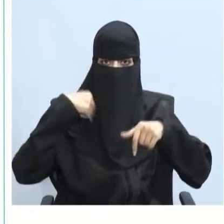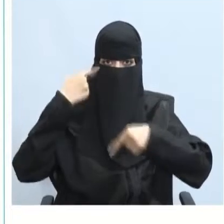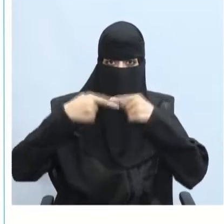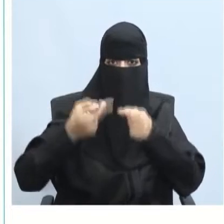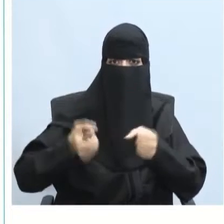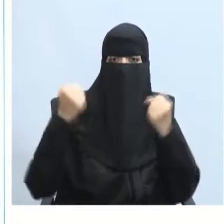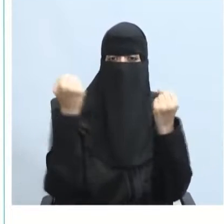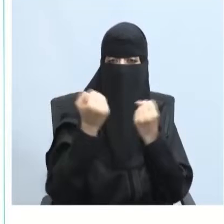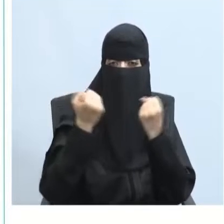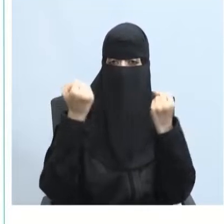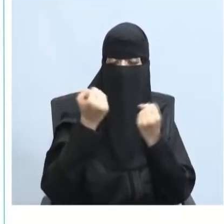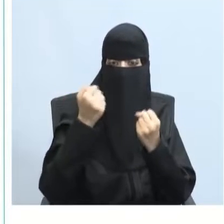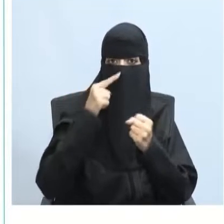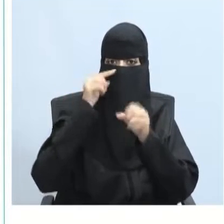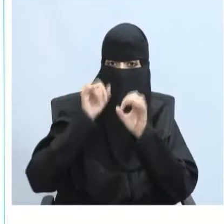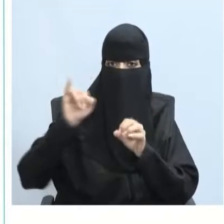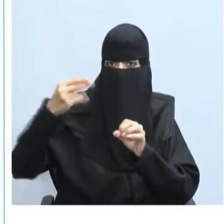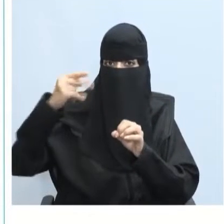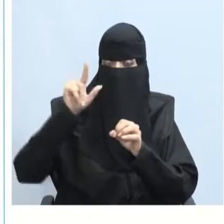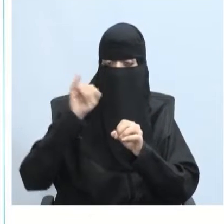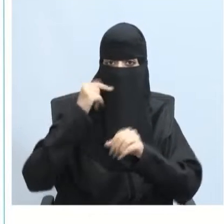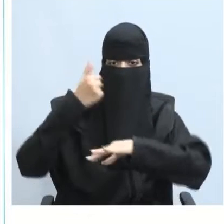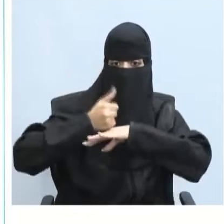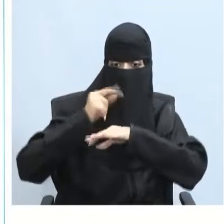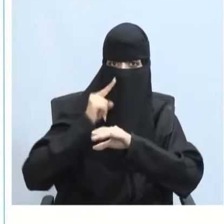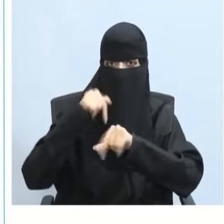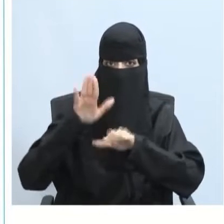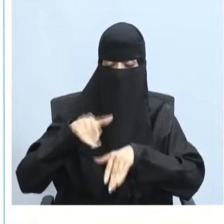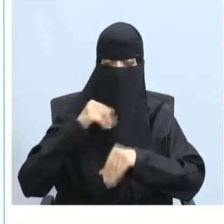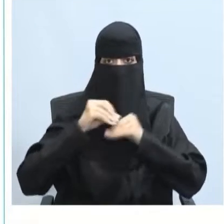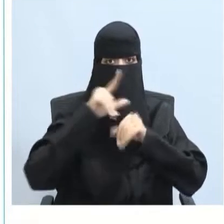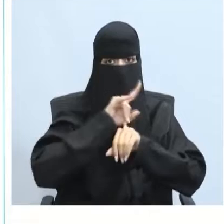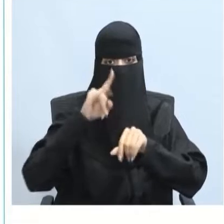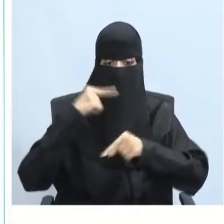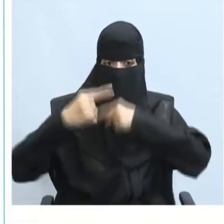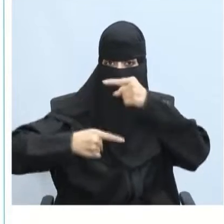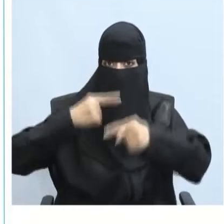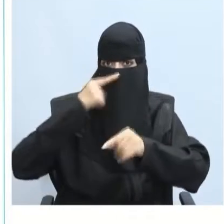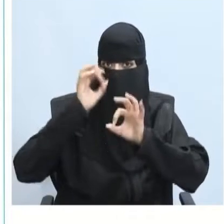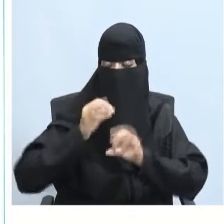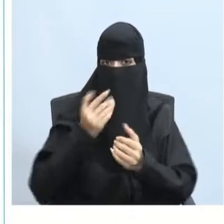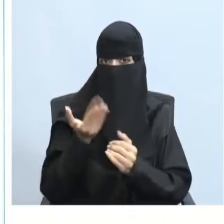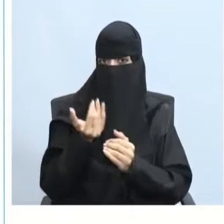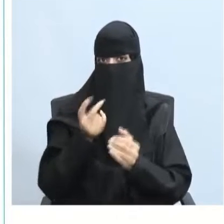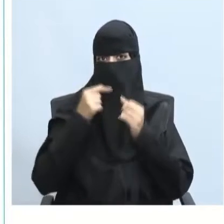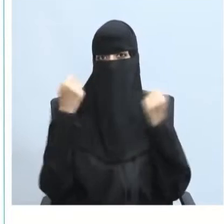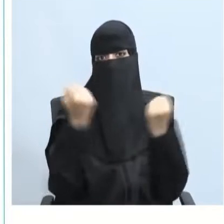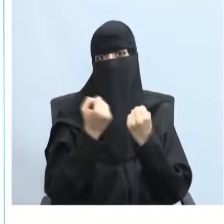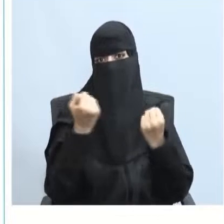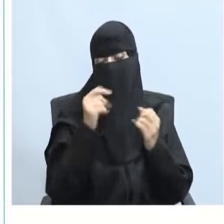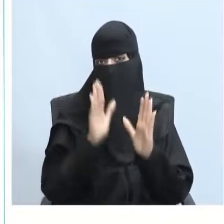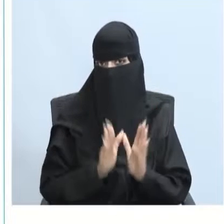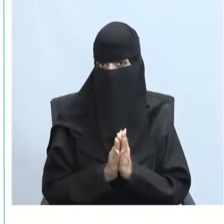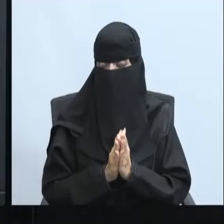المشروع لانه لا يمكن المتابعه الى العرض الاول دونها دون البروفات ذكرنا في الحصه